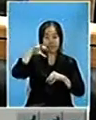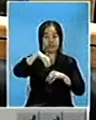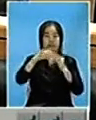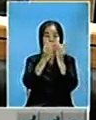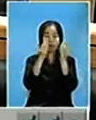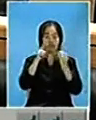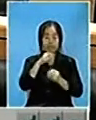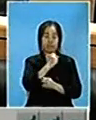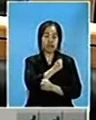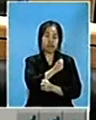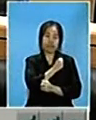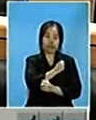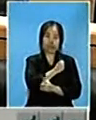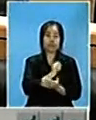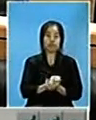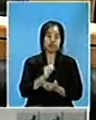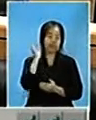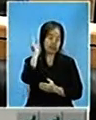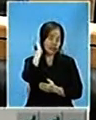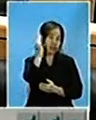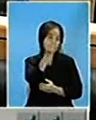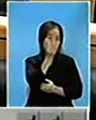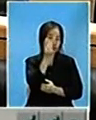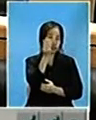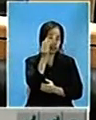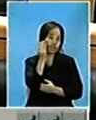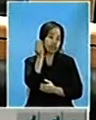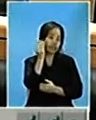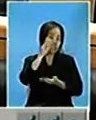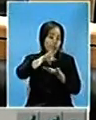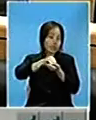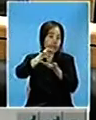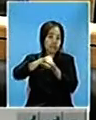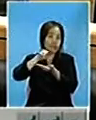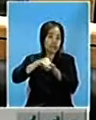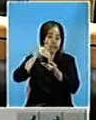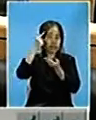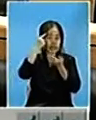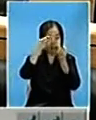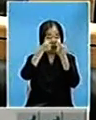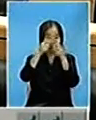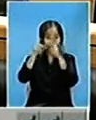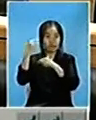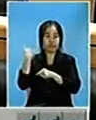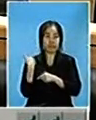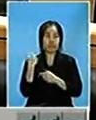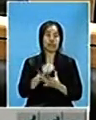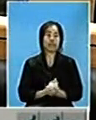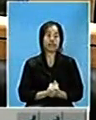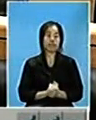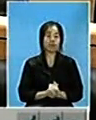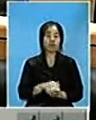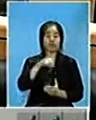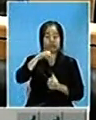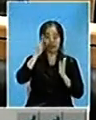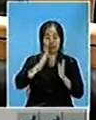ทนรับฟังต่อความเห็นต่างนะครับก็มีคำกล่าวนะครับว่านักปราชญ์เขา